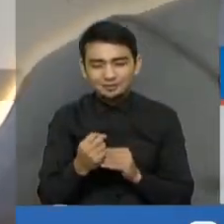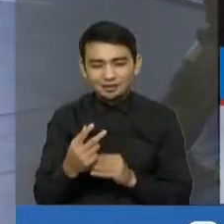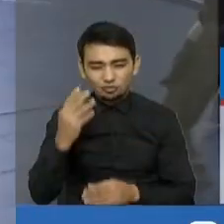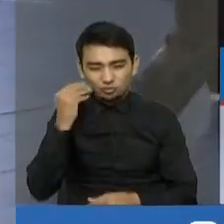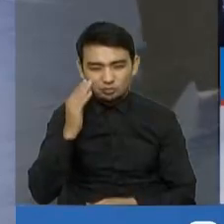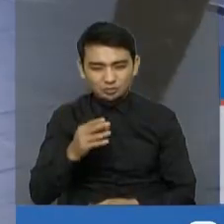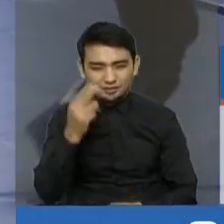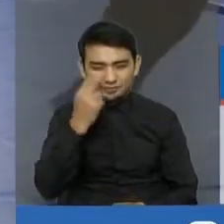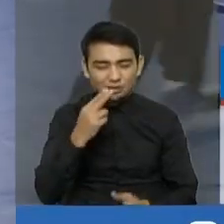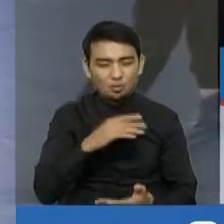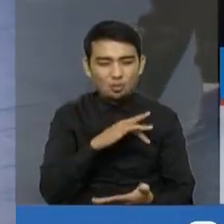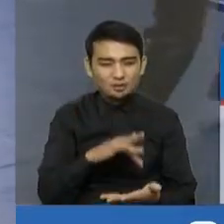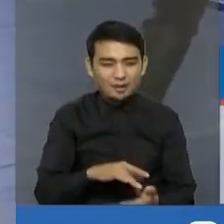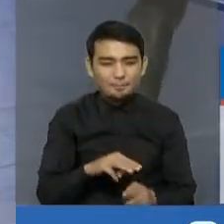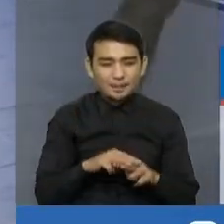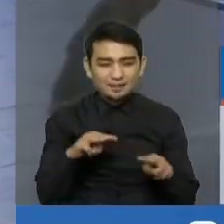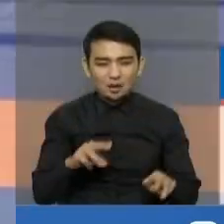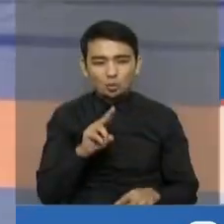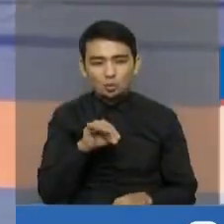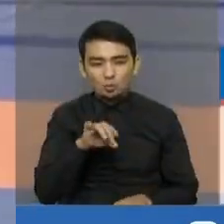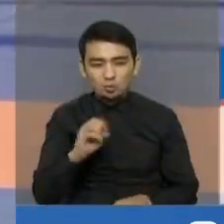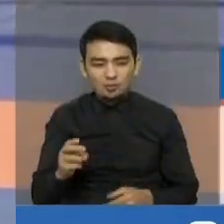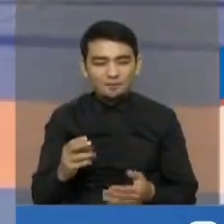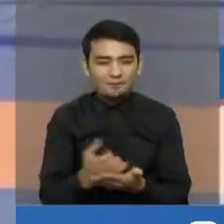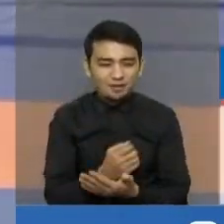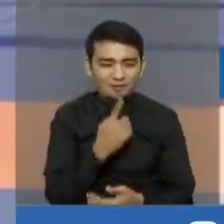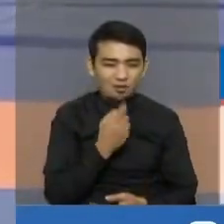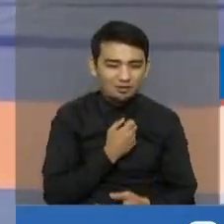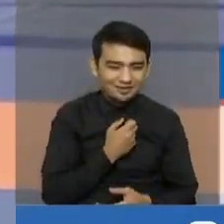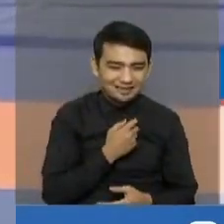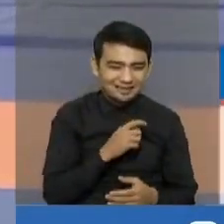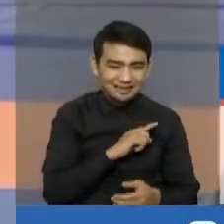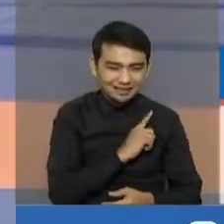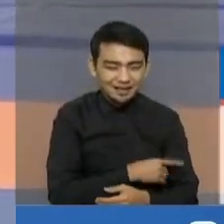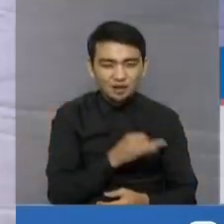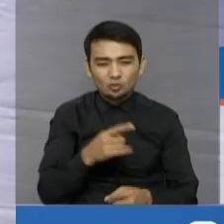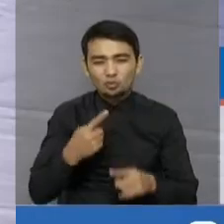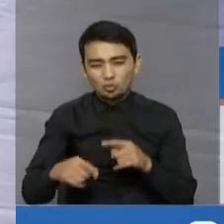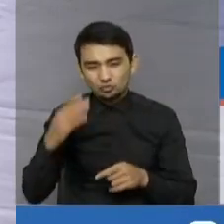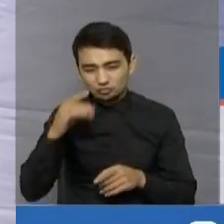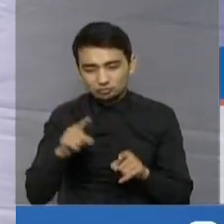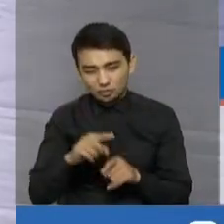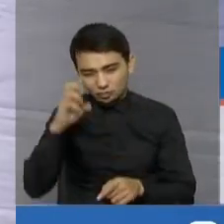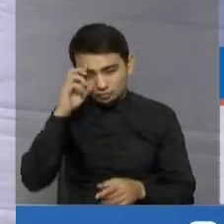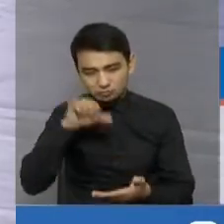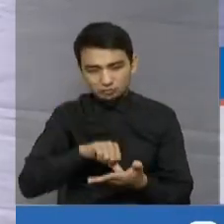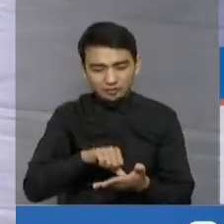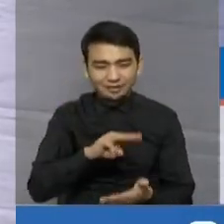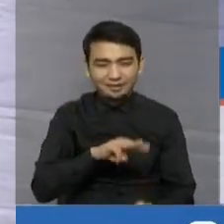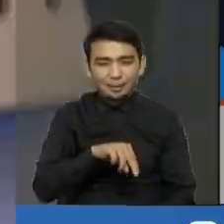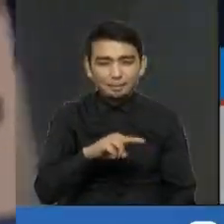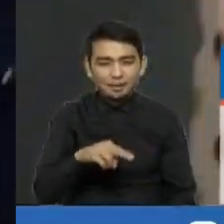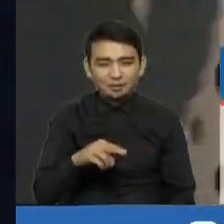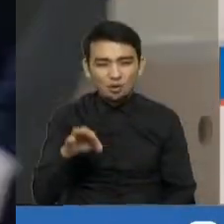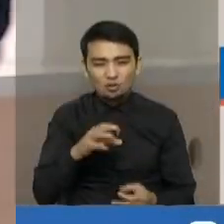аралығында Астана қаласында өтеді. Министрдің кубогы үшін әскерилерден бөлек өзге де күштік құрылым өкілдері таласады. Ал Қоян Қолтығырыстан ТМД елдерінің